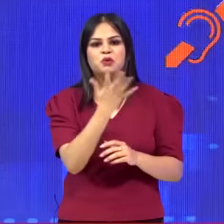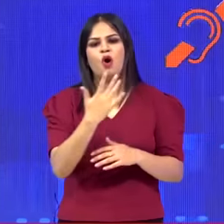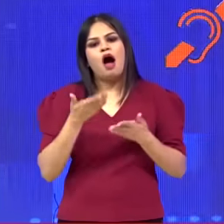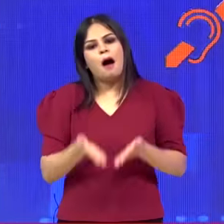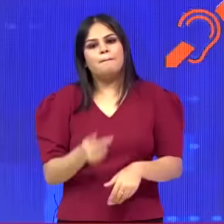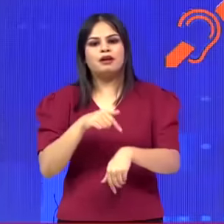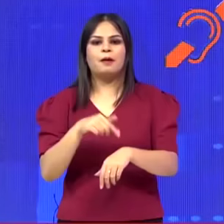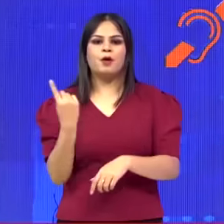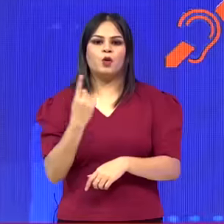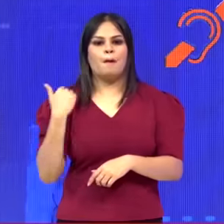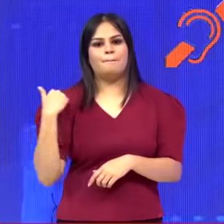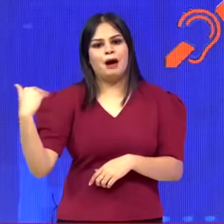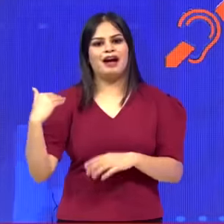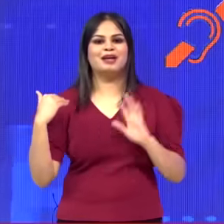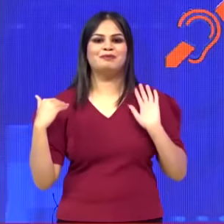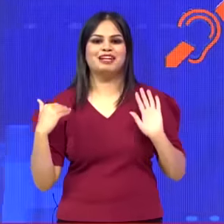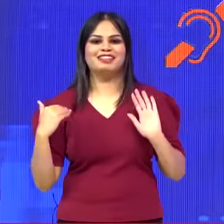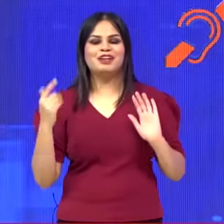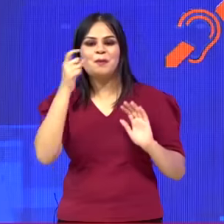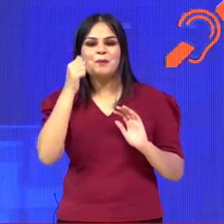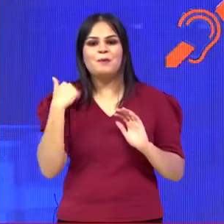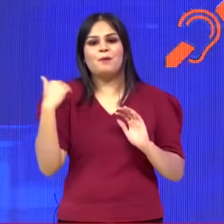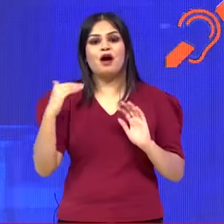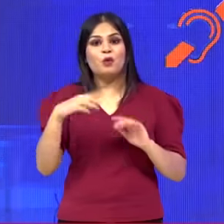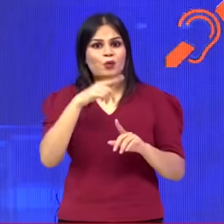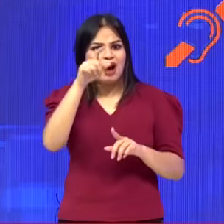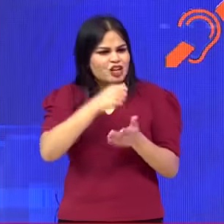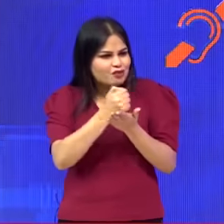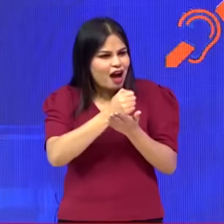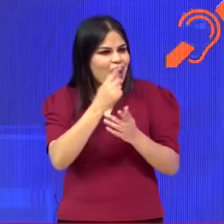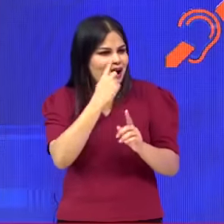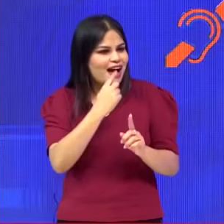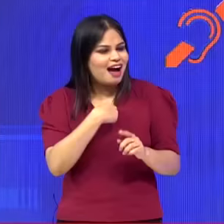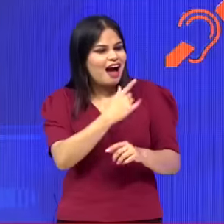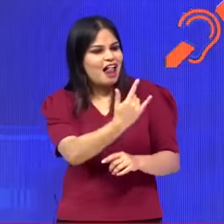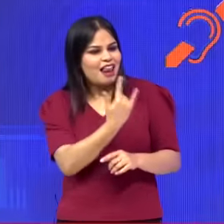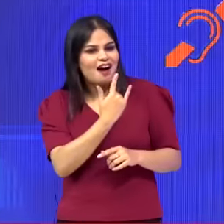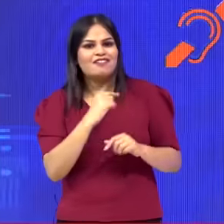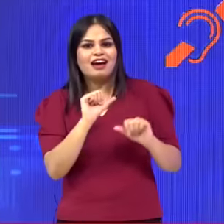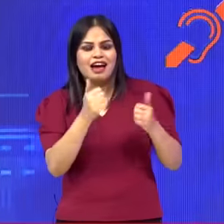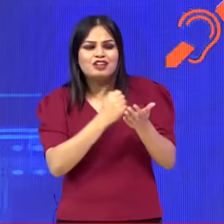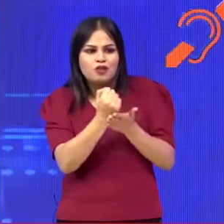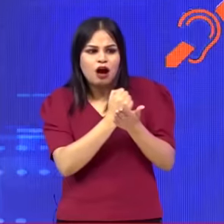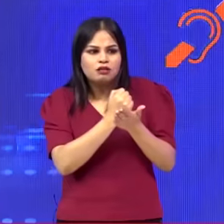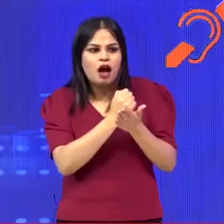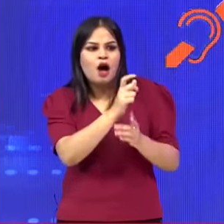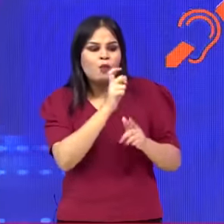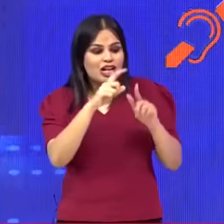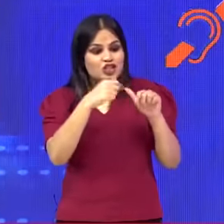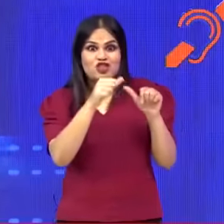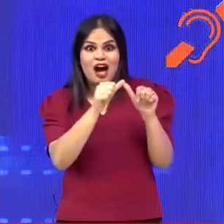सिर्फ भाई हूँ. जिनको चाहता था कि वो जान बुलाए वो आजकल भाई बुला रही है मुझे, तो मैं क्या कर.